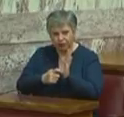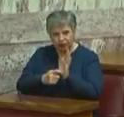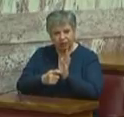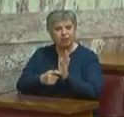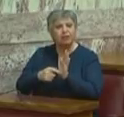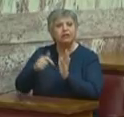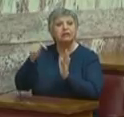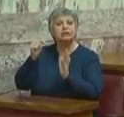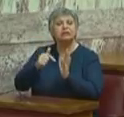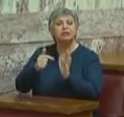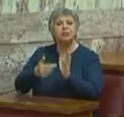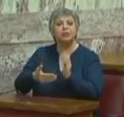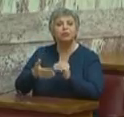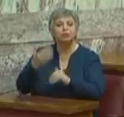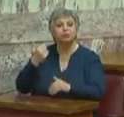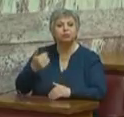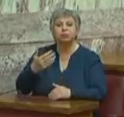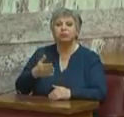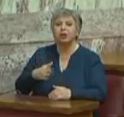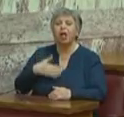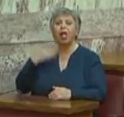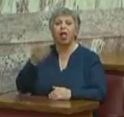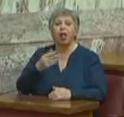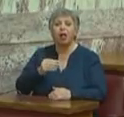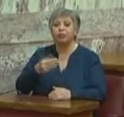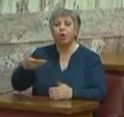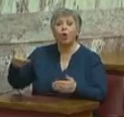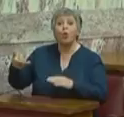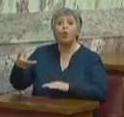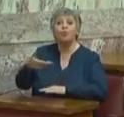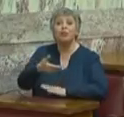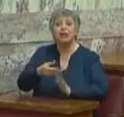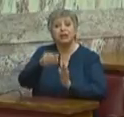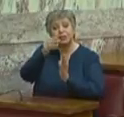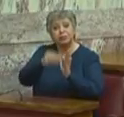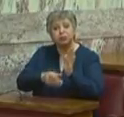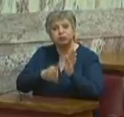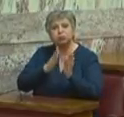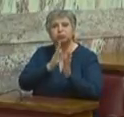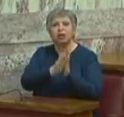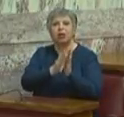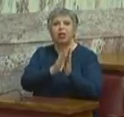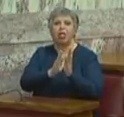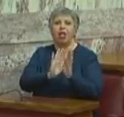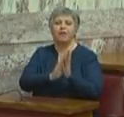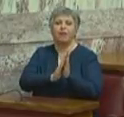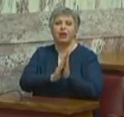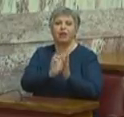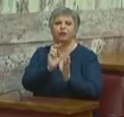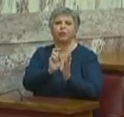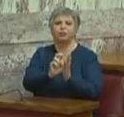τη Βουλή ότι τέθηκαν στο αρχείο οι μηνύσεις που είχαν καταθέσει οι κύριοι Αντώνη